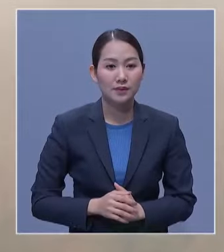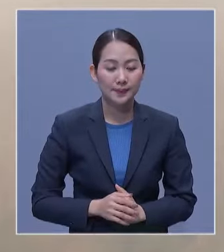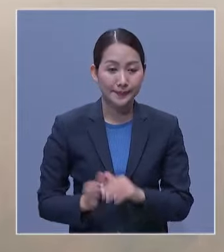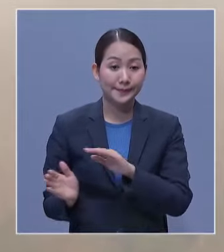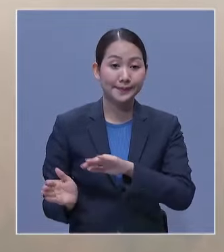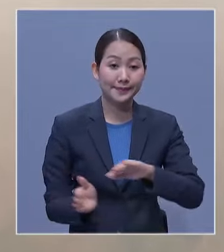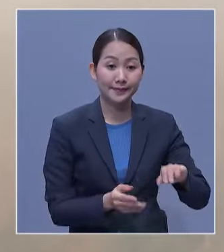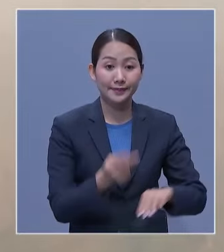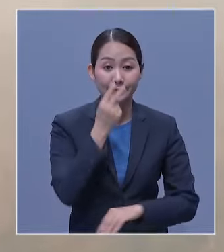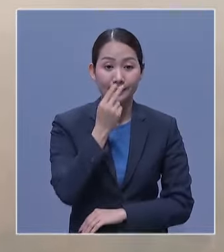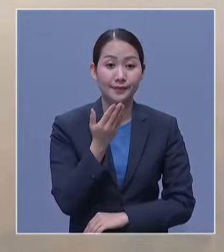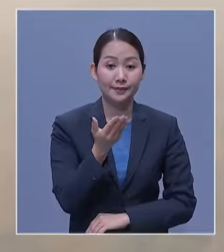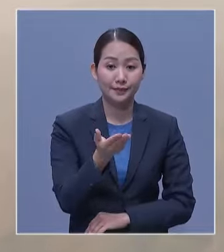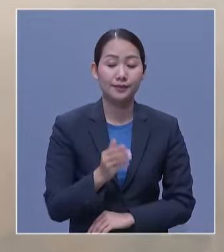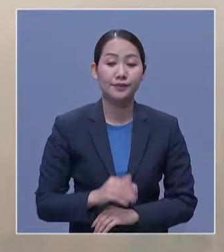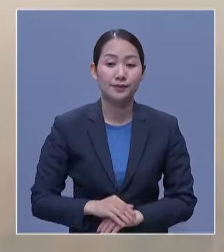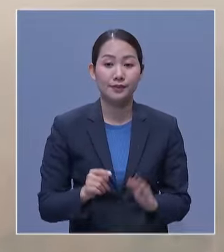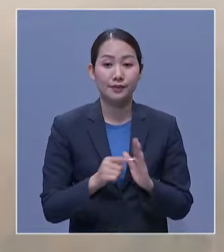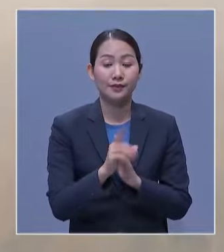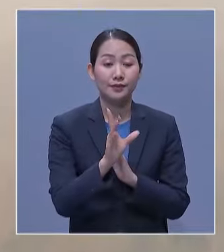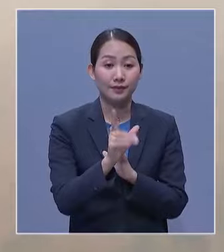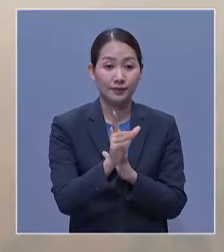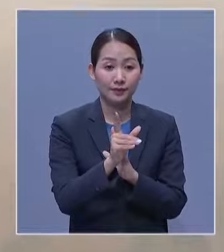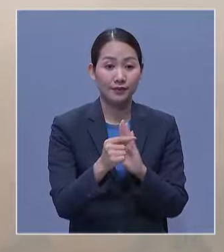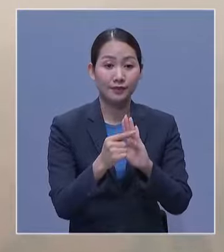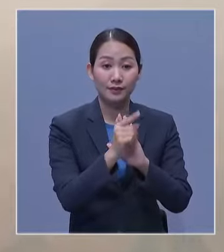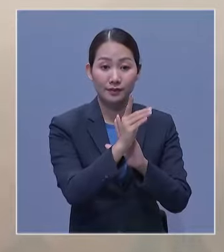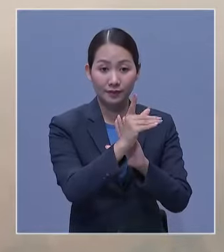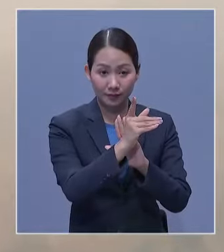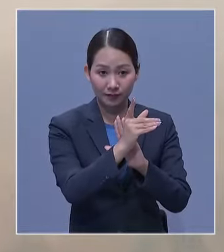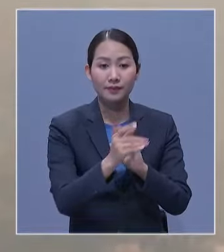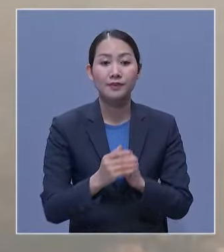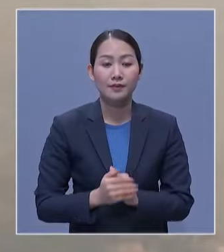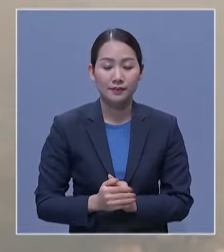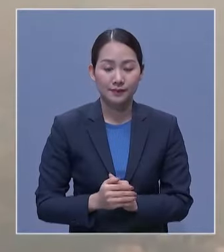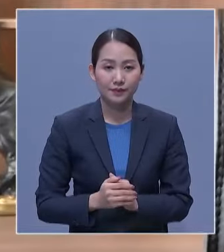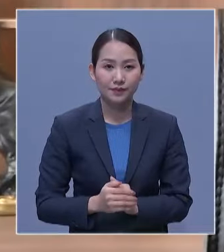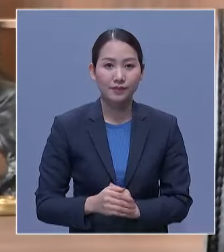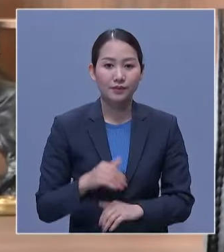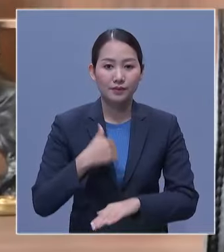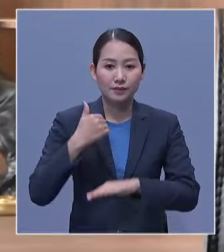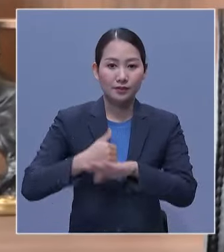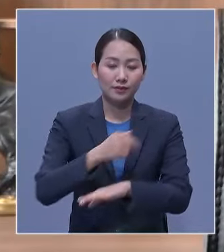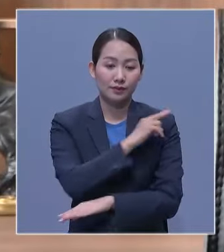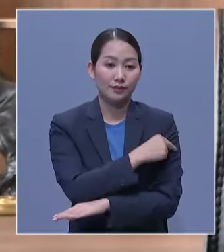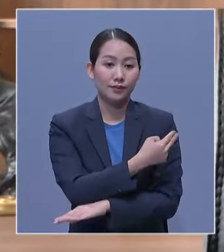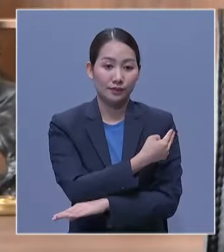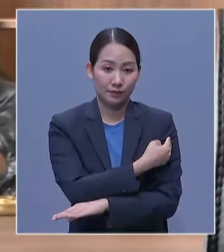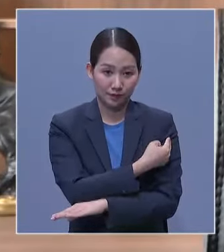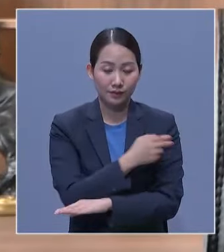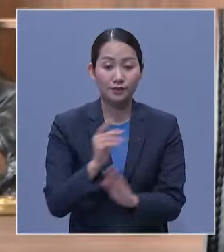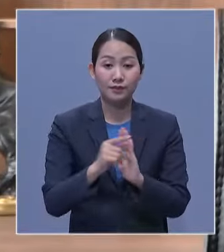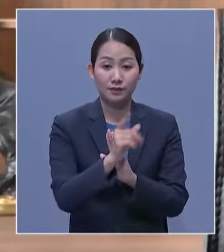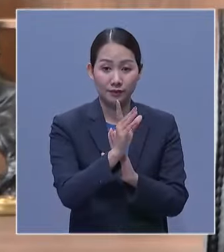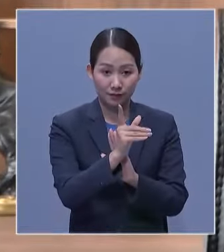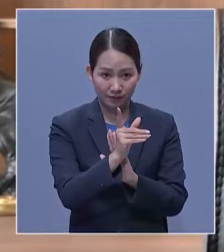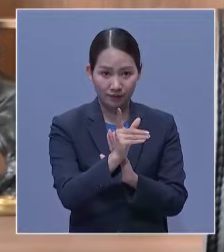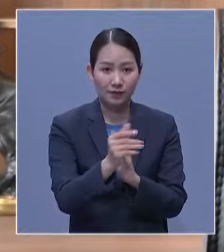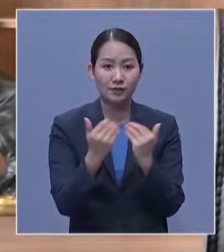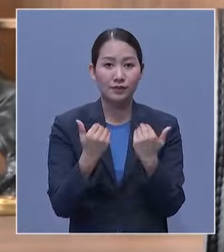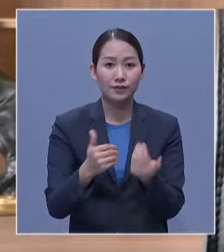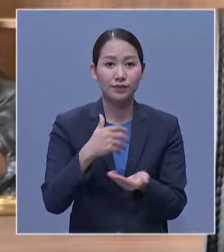ค่ะทางนายแพทย์ณรงศักดิ์บำรุงถิ่นผู้อำนวยการโรงพยาบาลชัยภูมิเล่าสถานการณ์บอกว่าตอนนี้